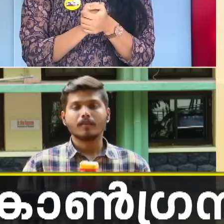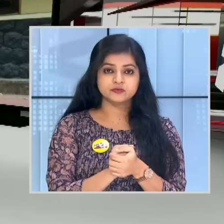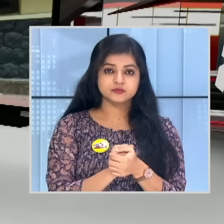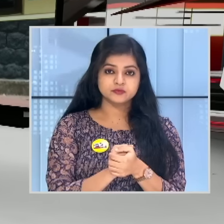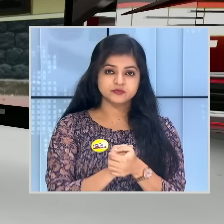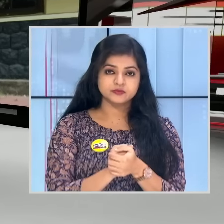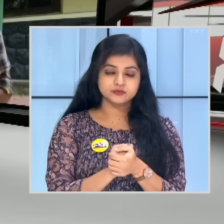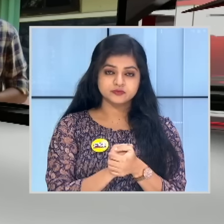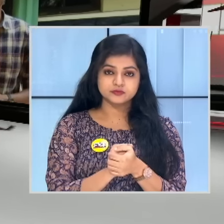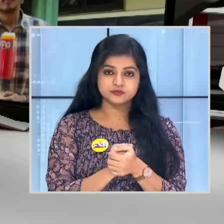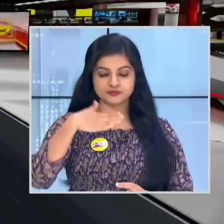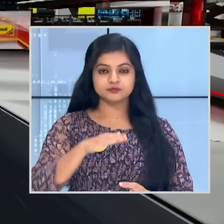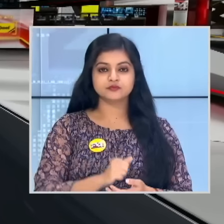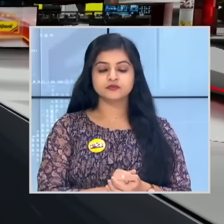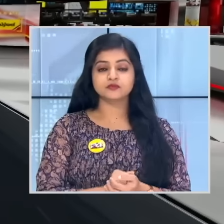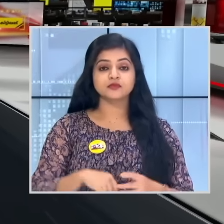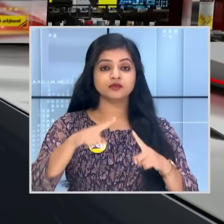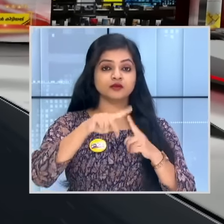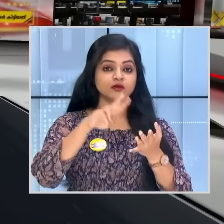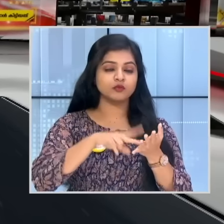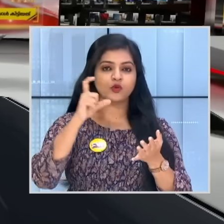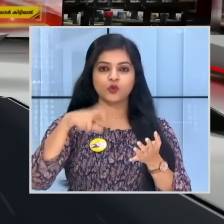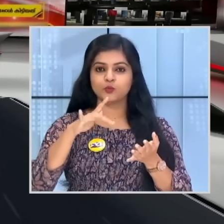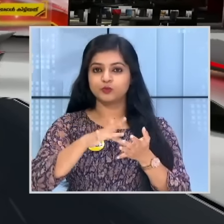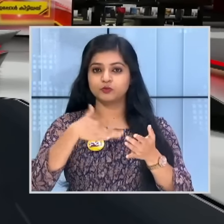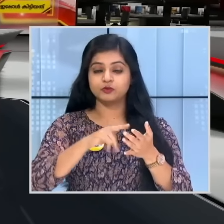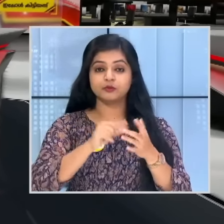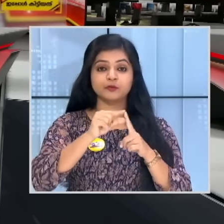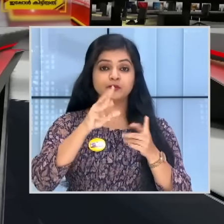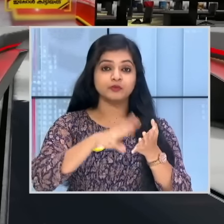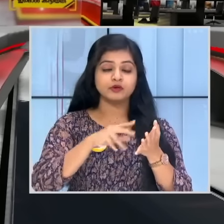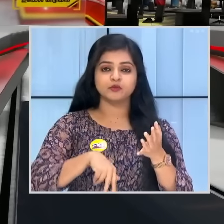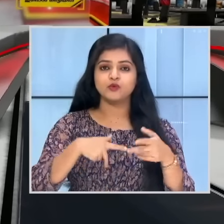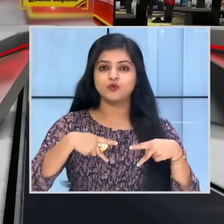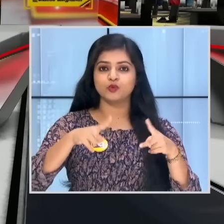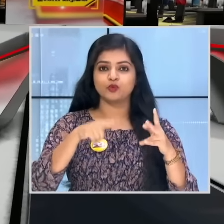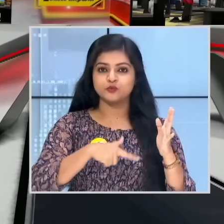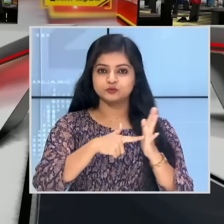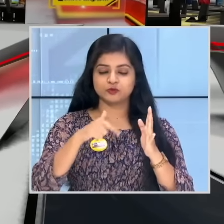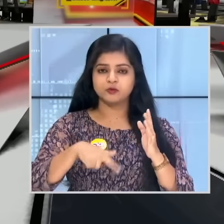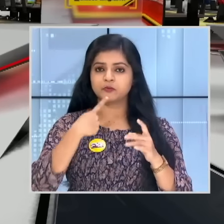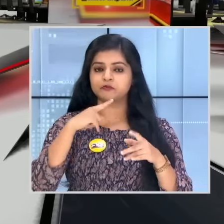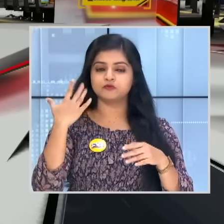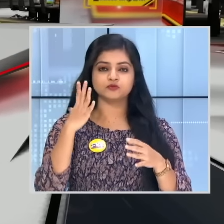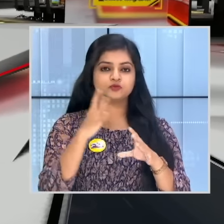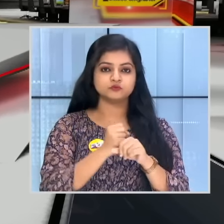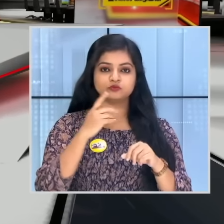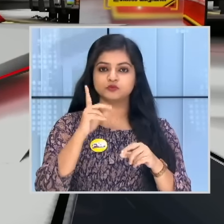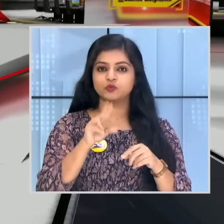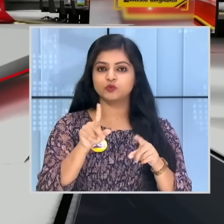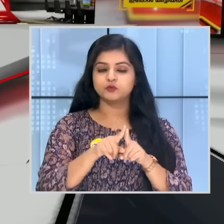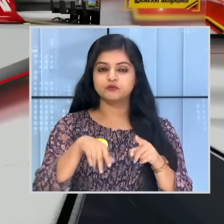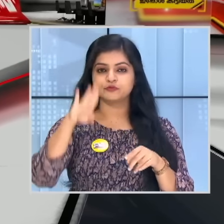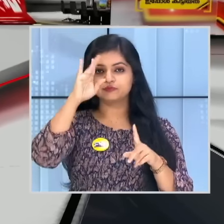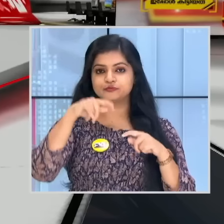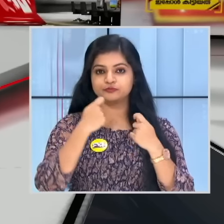അഭിഷിത് മുഴക്കുന്നാണ് വിവരങ്ങൾ നൽകിയത് തമിഴ്നാട്ടിലെ കോയമ്പത്തൂരിൽ പ്രധാനമന്ത്രി നരേന്ദ്രമോദിയുടെ റോഡ് ഷോയ്ക്ക് അനുമതി നിഷേധിച്ച പോലീസ് ഈ മാസം 18ന്